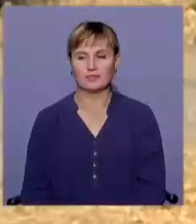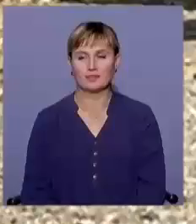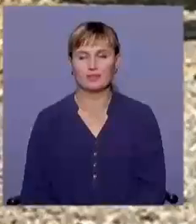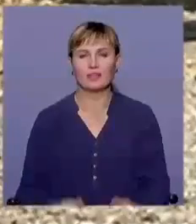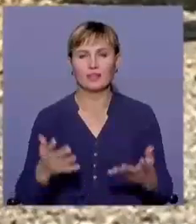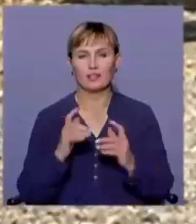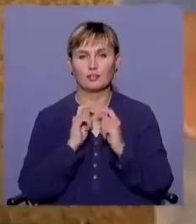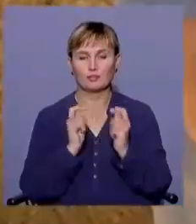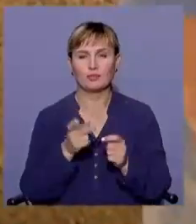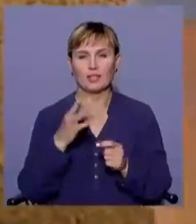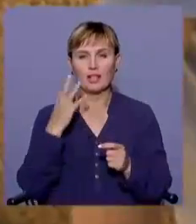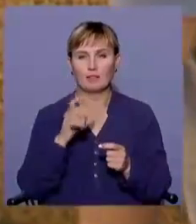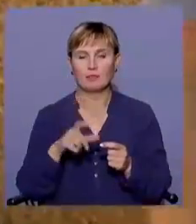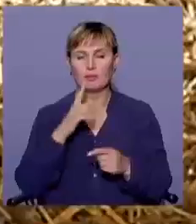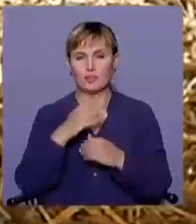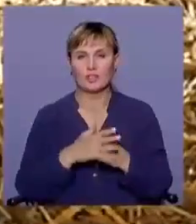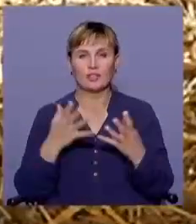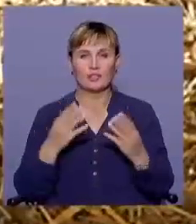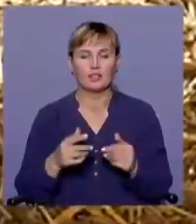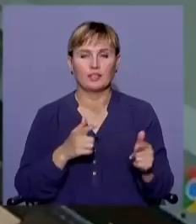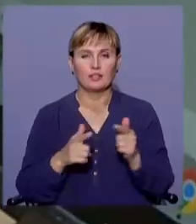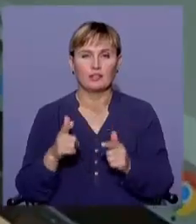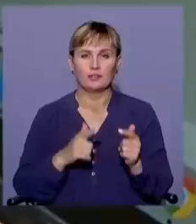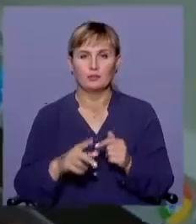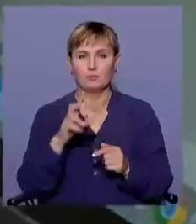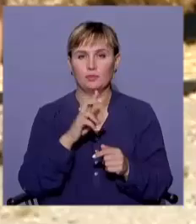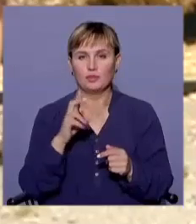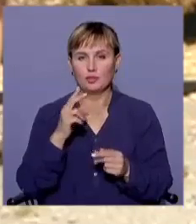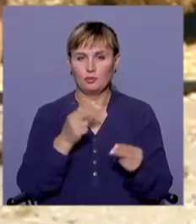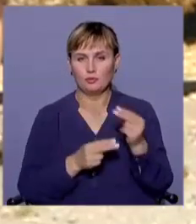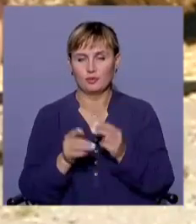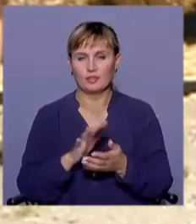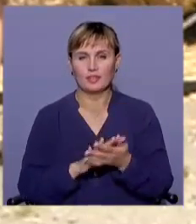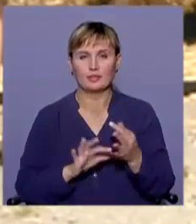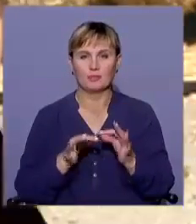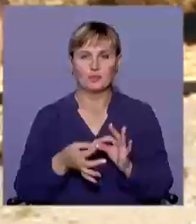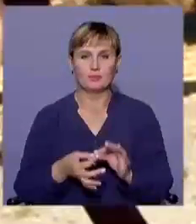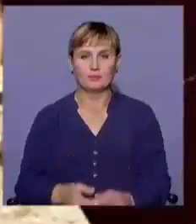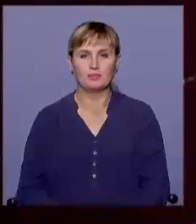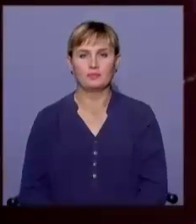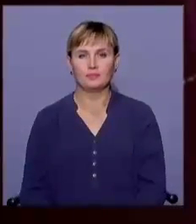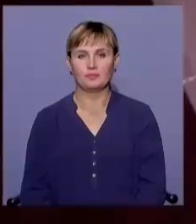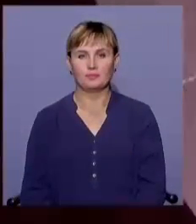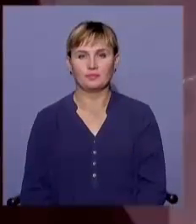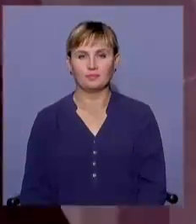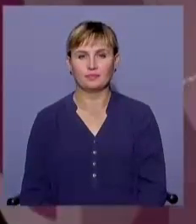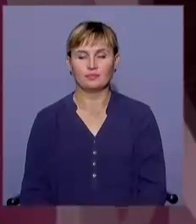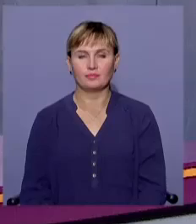Какой сюрприз для алматинцев в ближайшие дни готовит британский художник, узнавала Айбану Анарбаева.